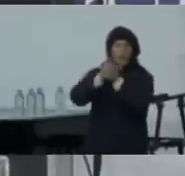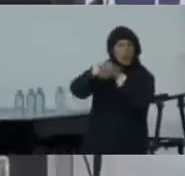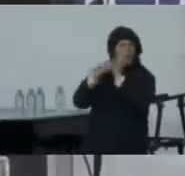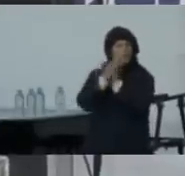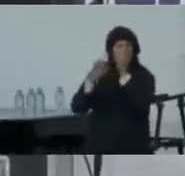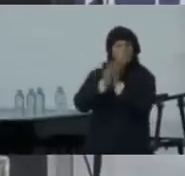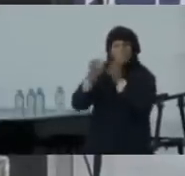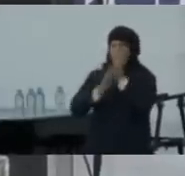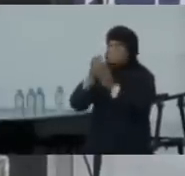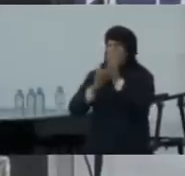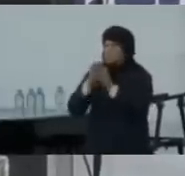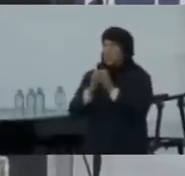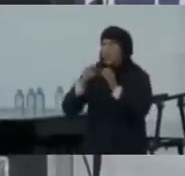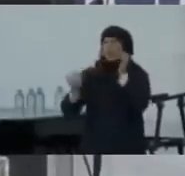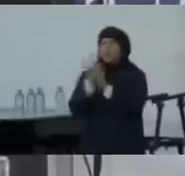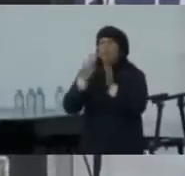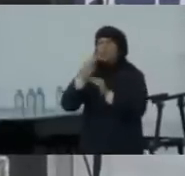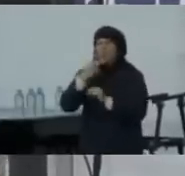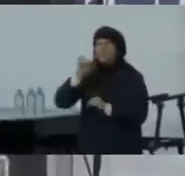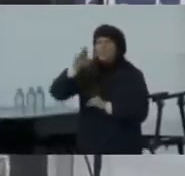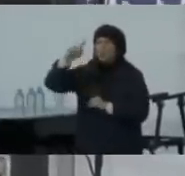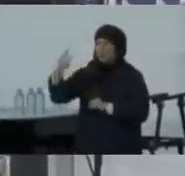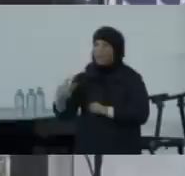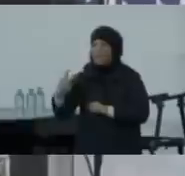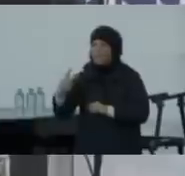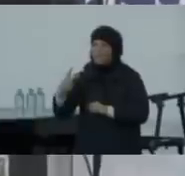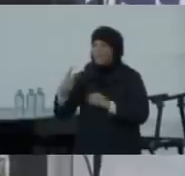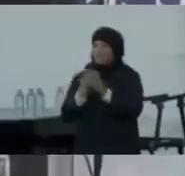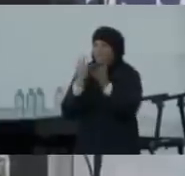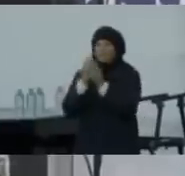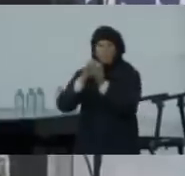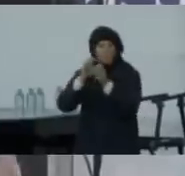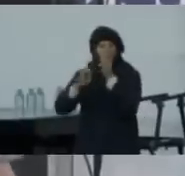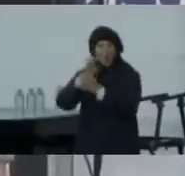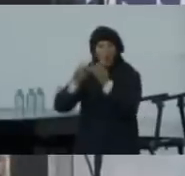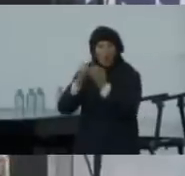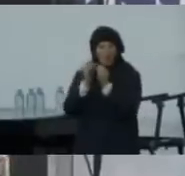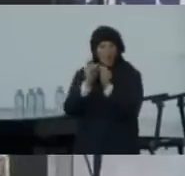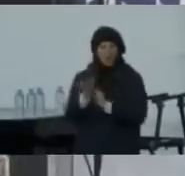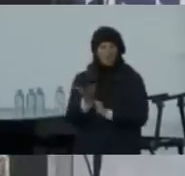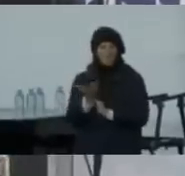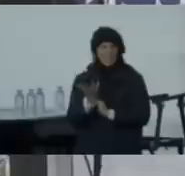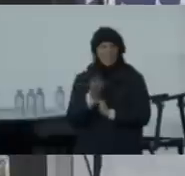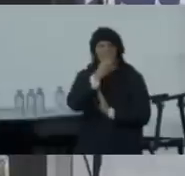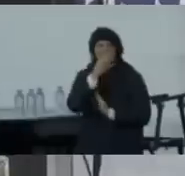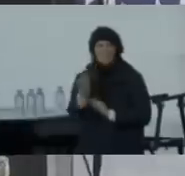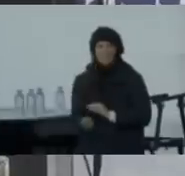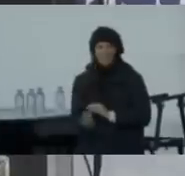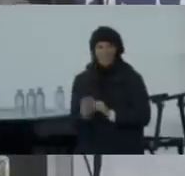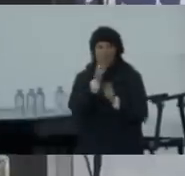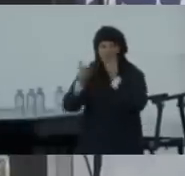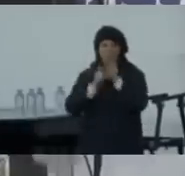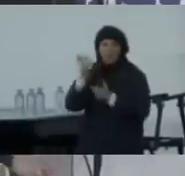Adesso IUC, è un rutto, IUC, è un rucchio di un alcolizzato. Non sanno dov'è la copertura,